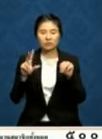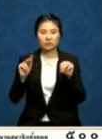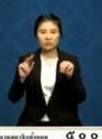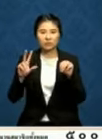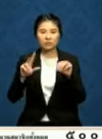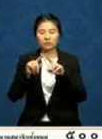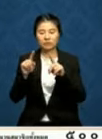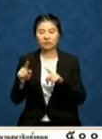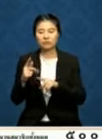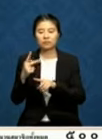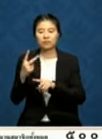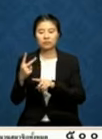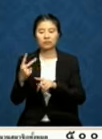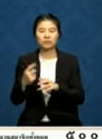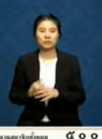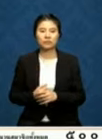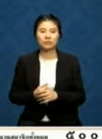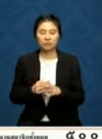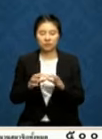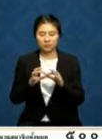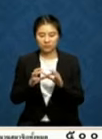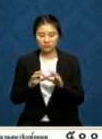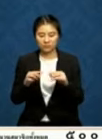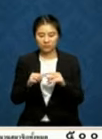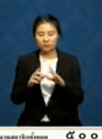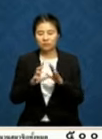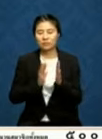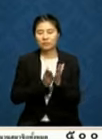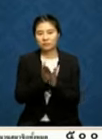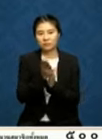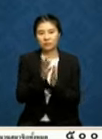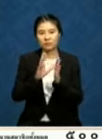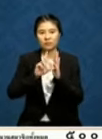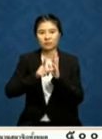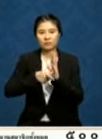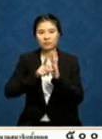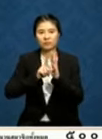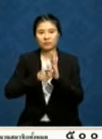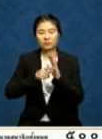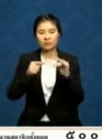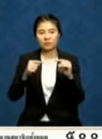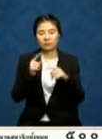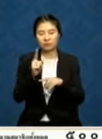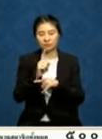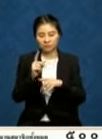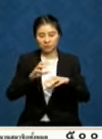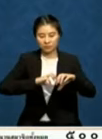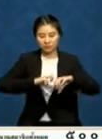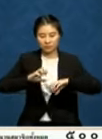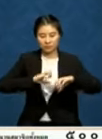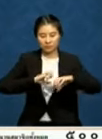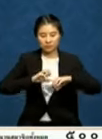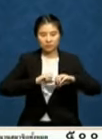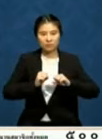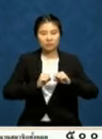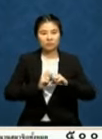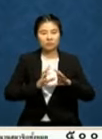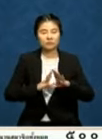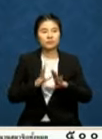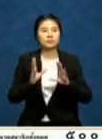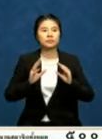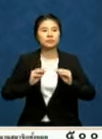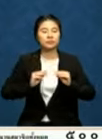133วงเล็บ2ซึ่งสำนักงานเลขาธิการสภาผู้แทนราษฎรได้จัดให้มีการรับฟังความคิด